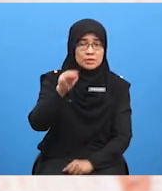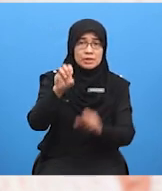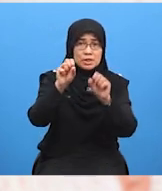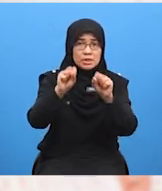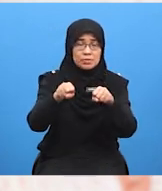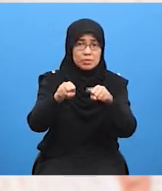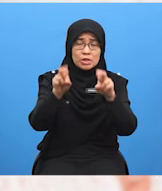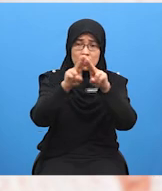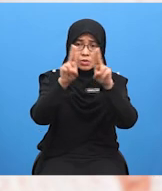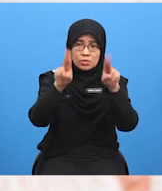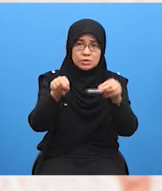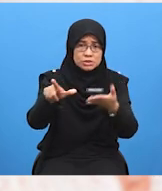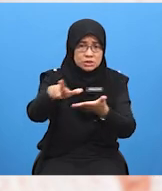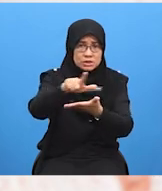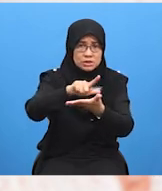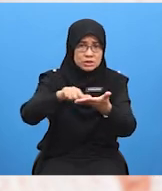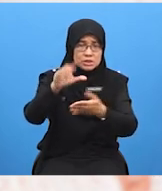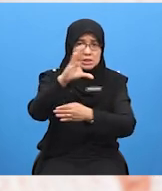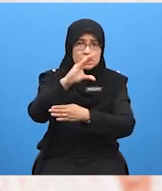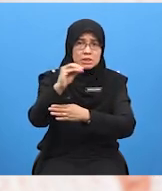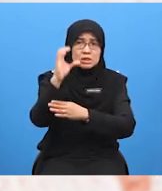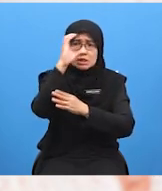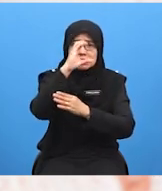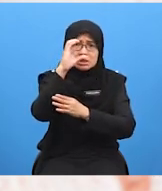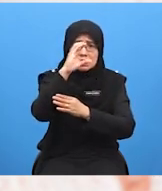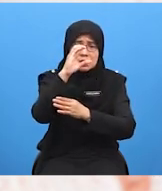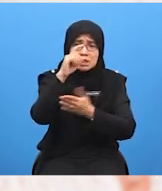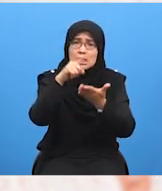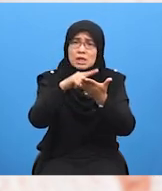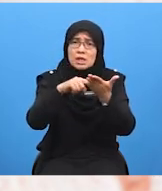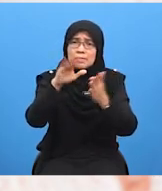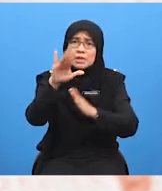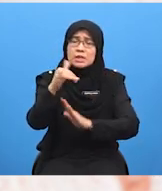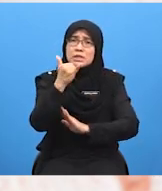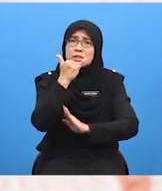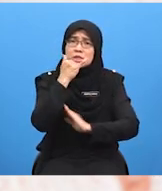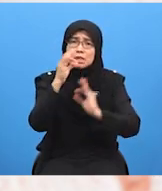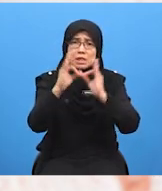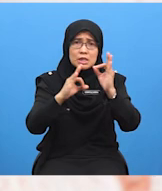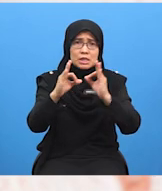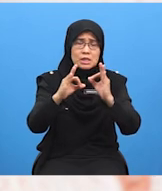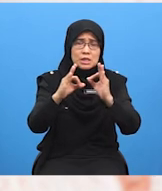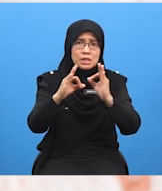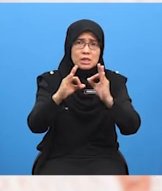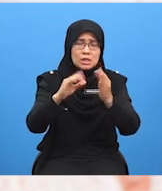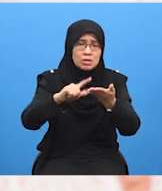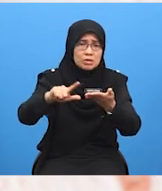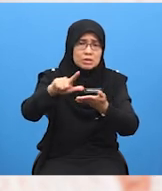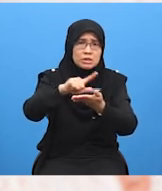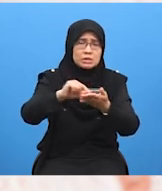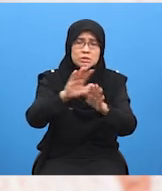Murid boleh menguji litar dan mencari error jika litar gagal berfungsi seperti